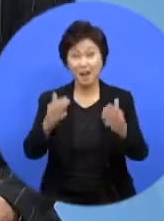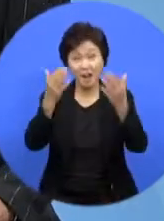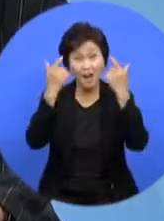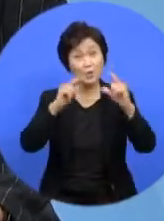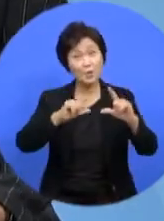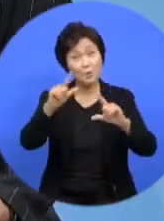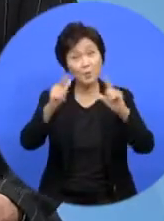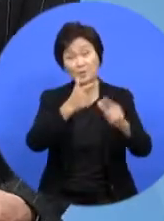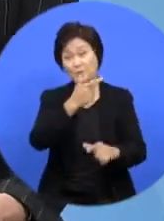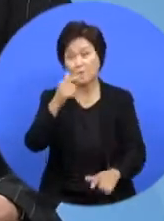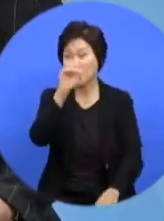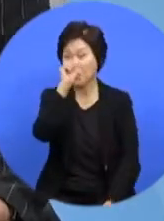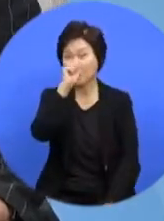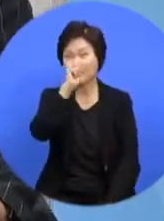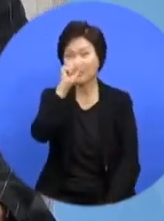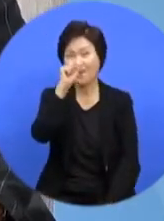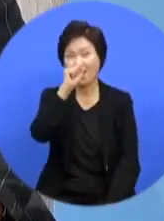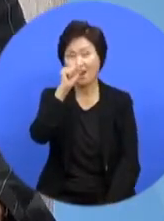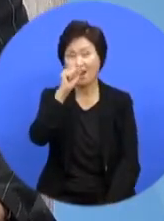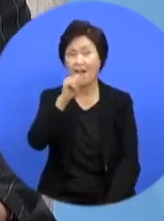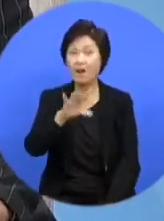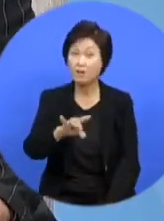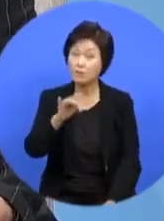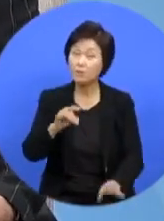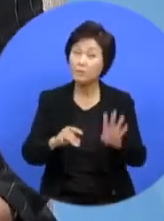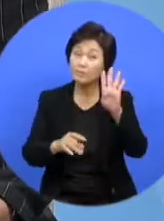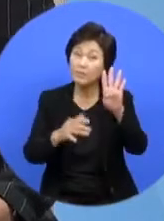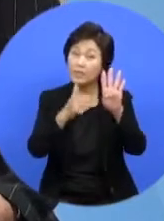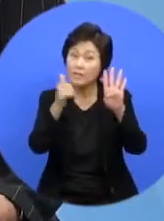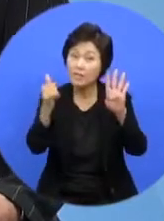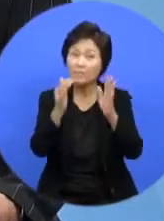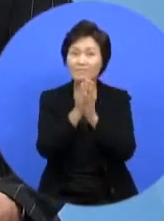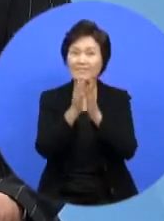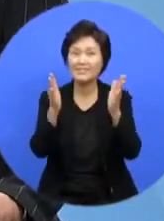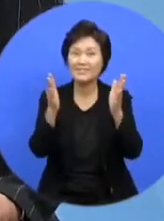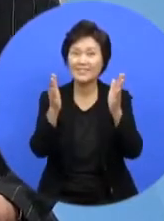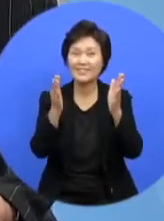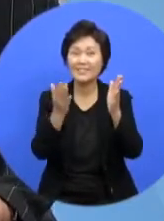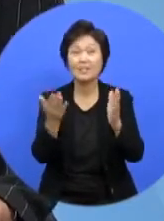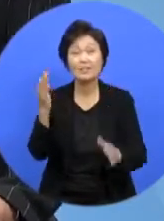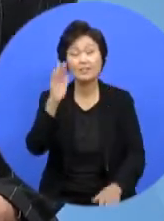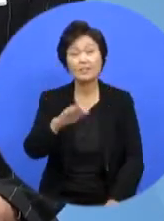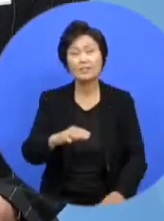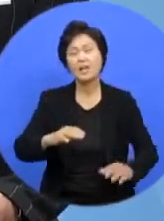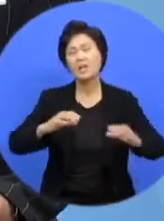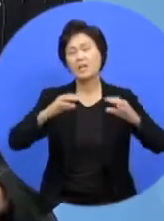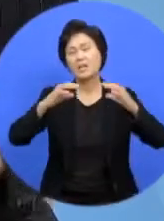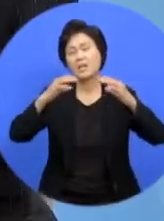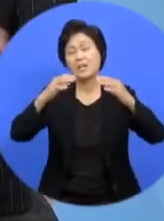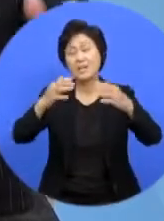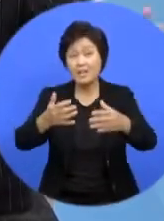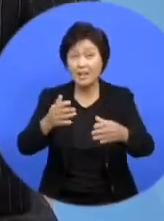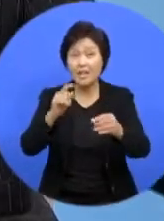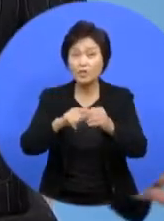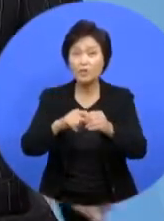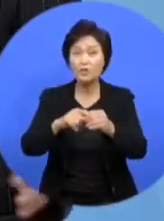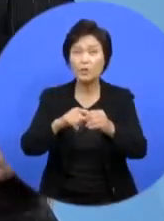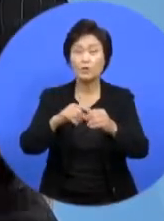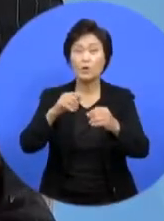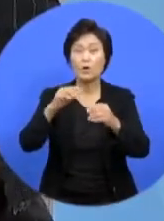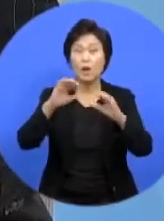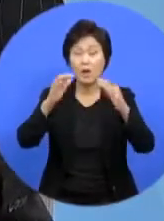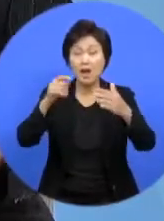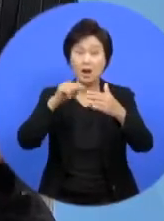좋네요. 네. 네. 예. 처음에 네 명으로 시작했다 그랬거든요, 목사님. 네. 근데 지금은 전 세계 국내외